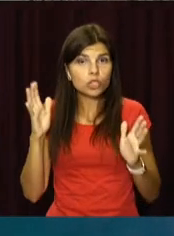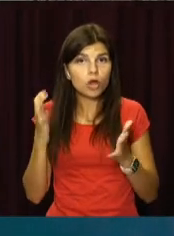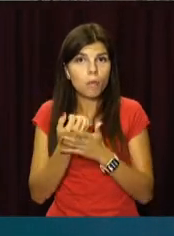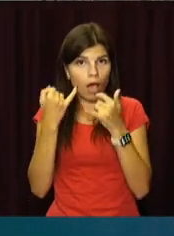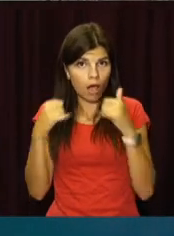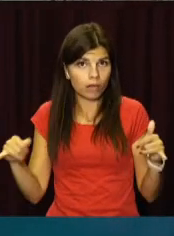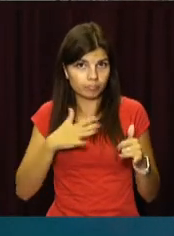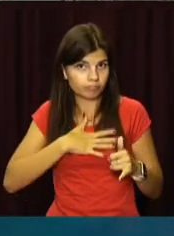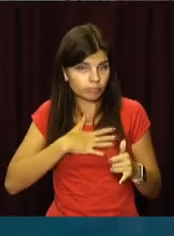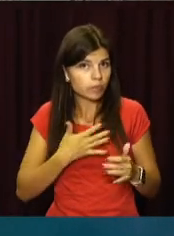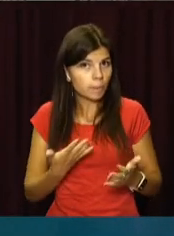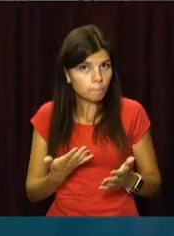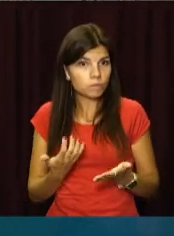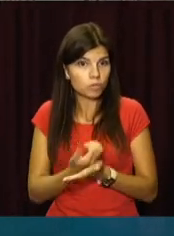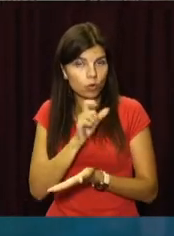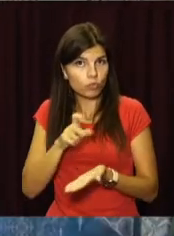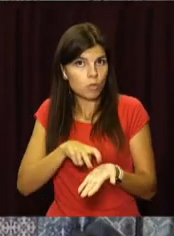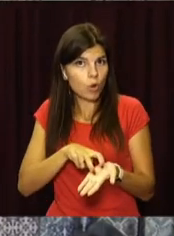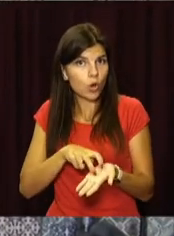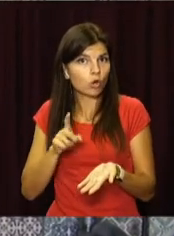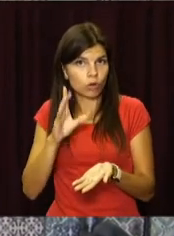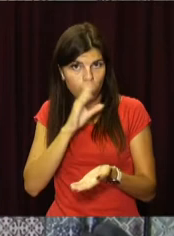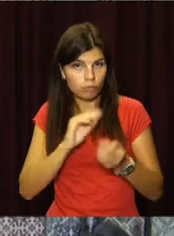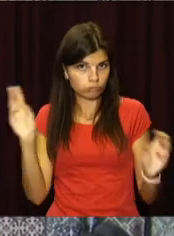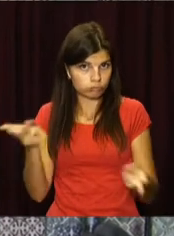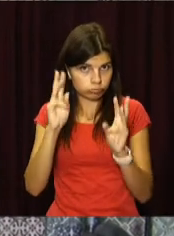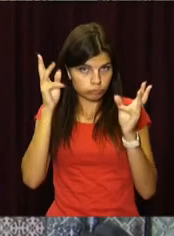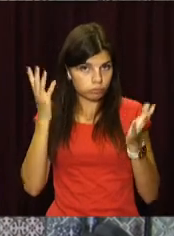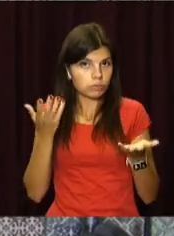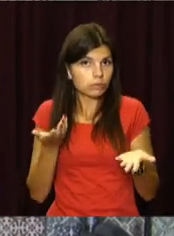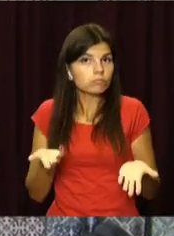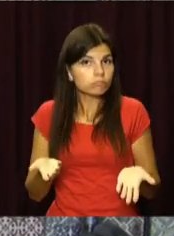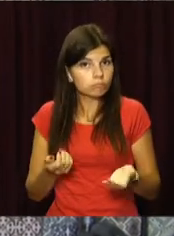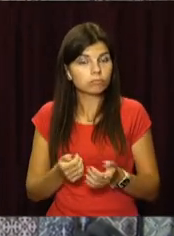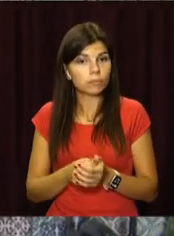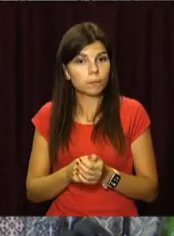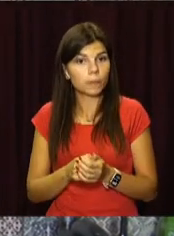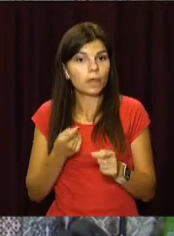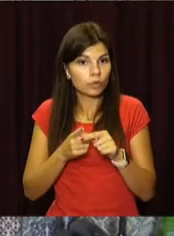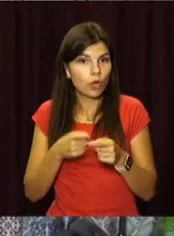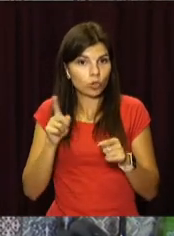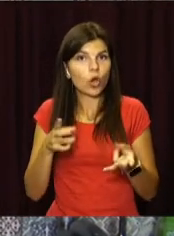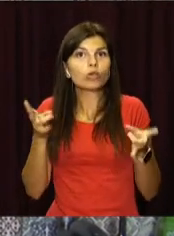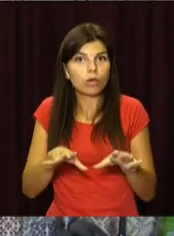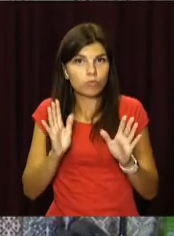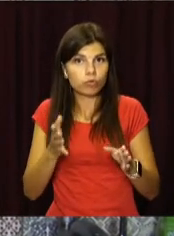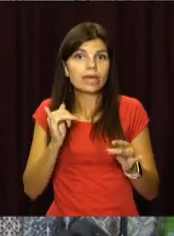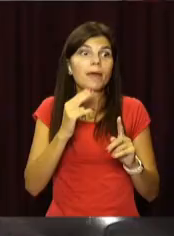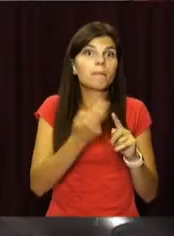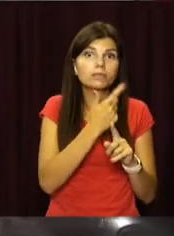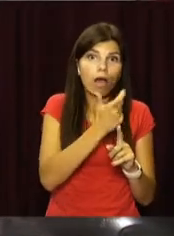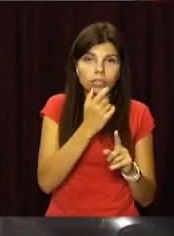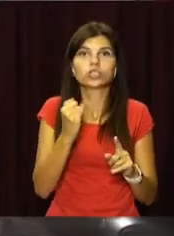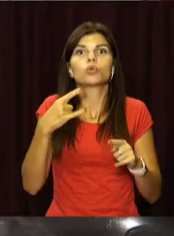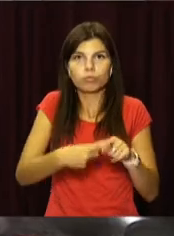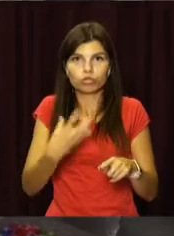на эти все сети. И мы боимся, что даже оно все просто-напросто может сгореть. Вот, и тогда останемся еще и без света, не только без газа.